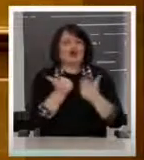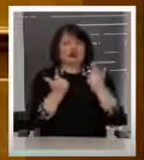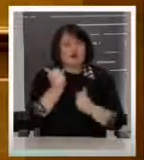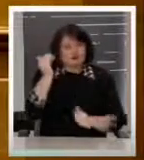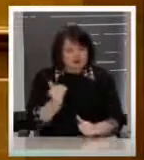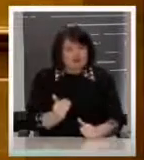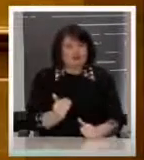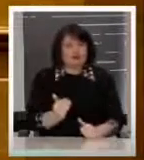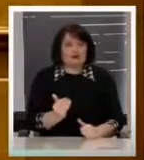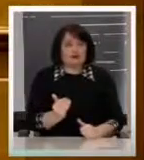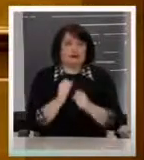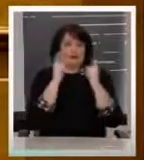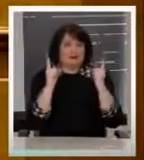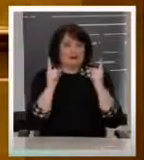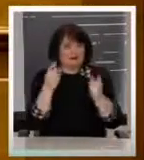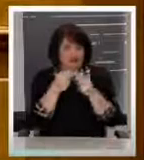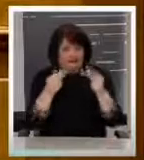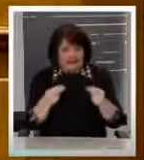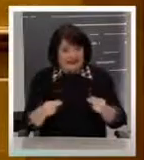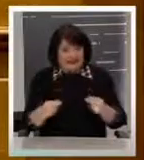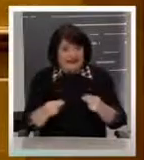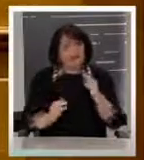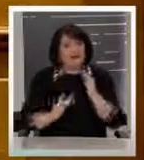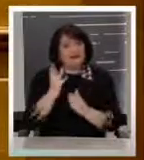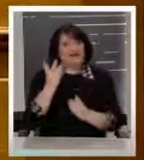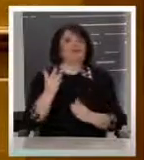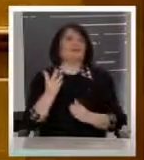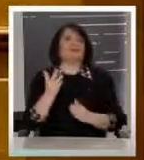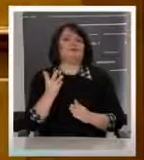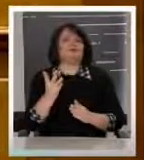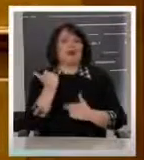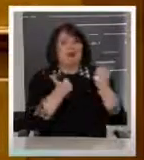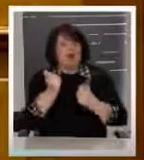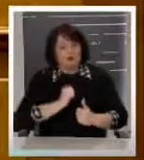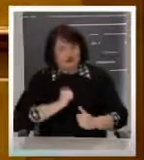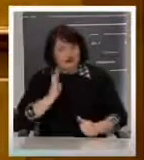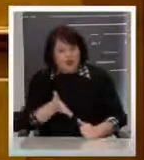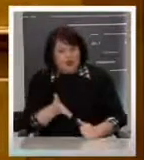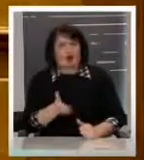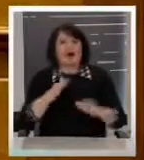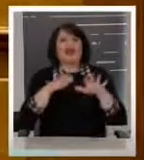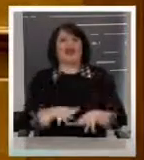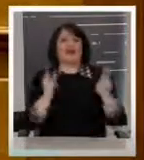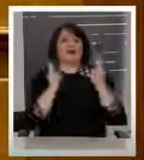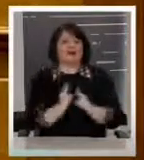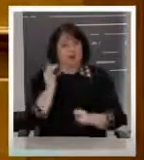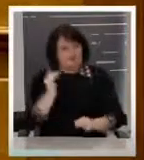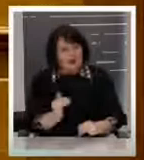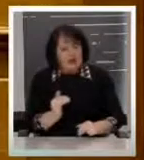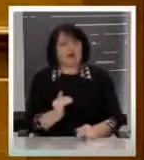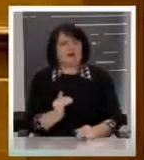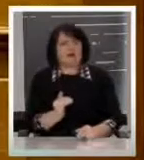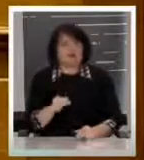ιστορικά χαμηλά για την τελευταία περίοδο στοιχεία, την αναβάθμιση της επιβλητικής ικανότητας της χώρας, τη μείωση της ανεργίας,